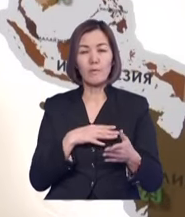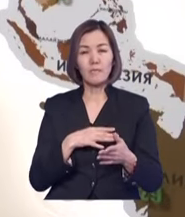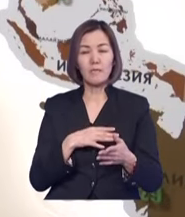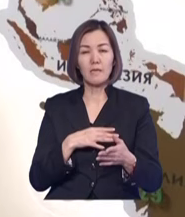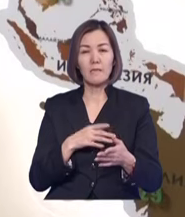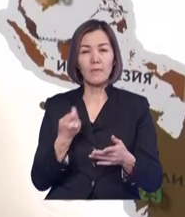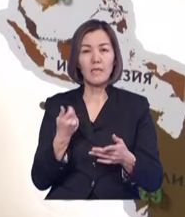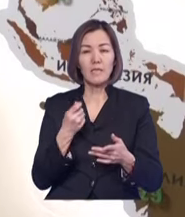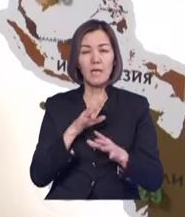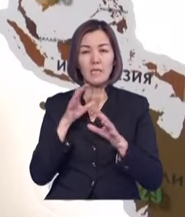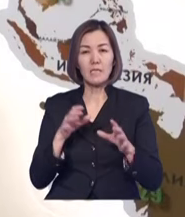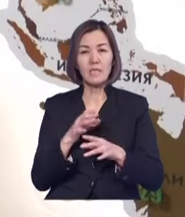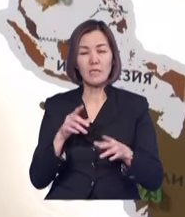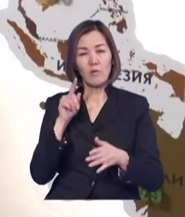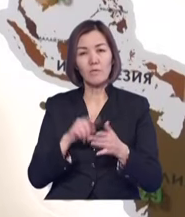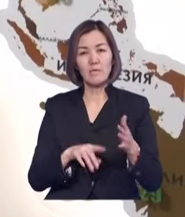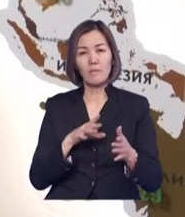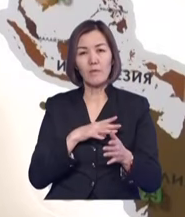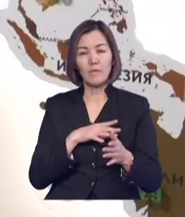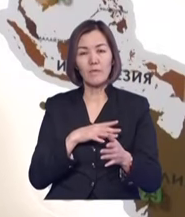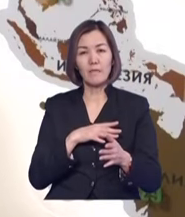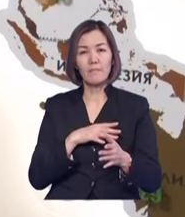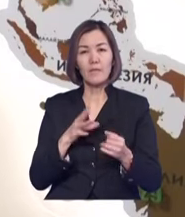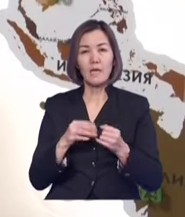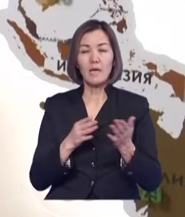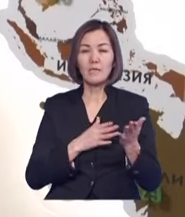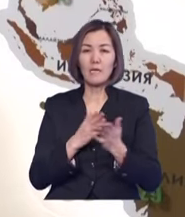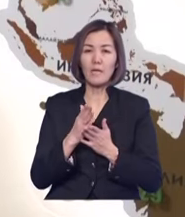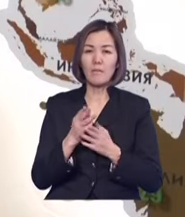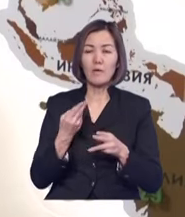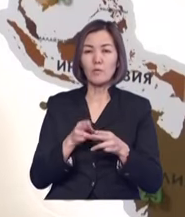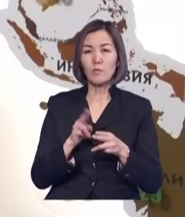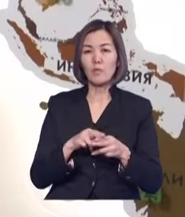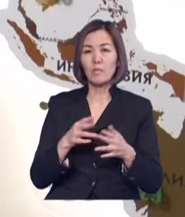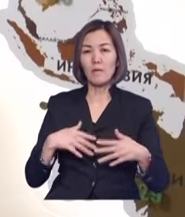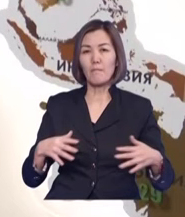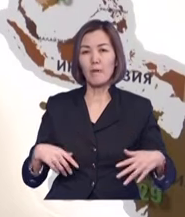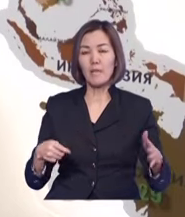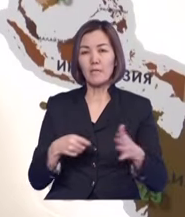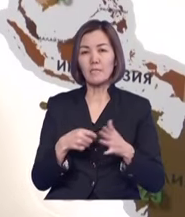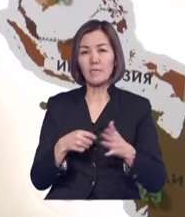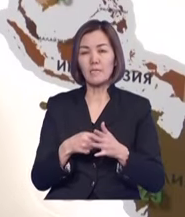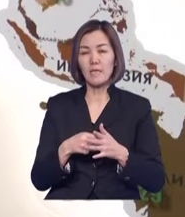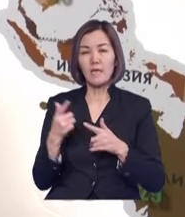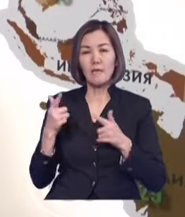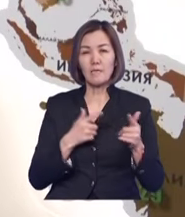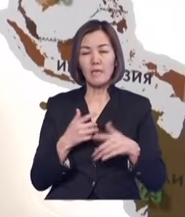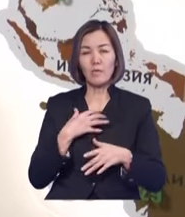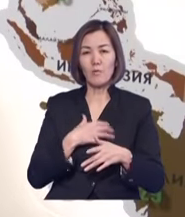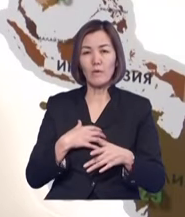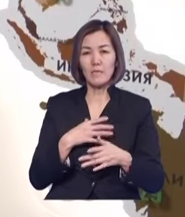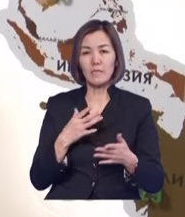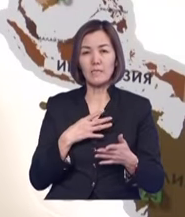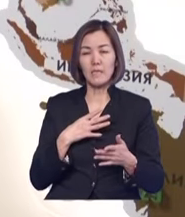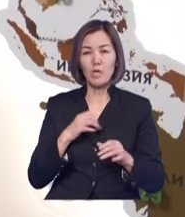бізге дақылдарды сақтауға сенім білдірді. Еліміз аграрлы аймақ, сондықтан мал азығына қажетті дақылдарды сақтау өте маңызды.